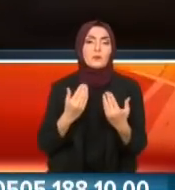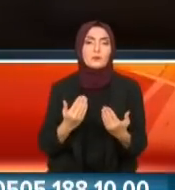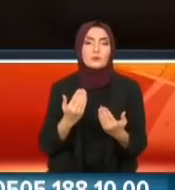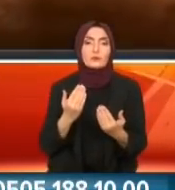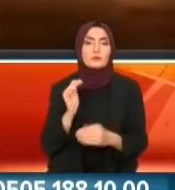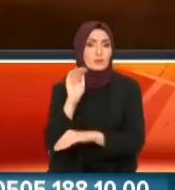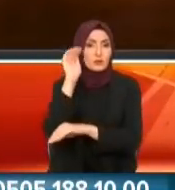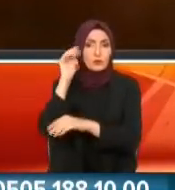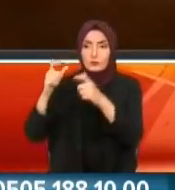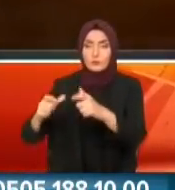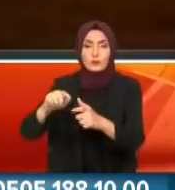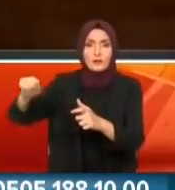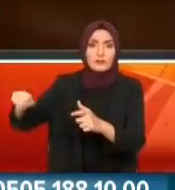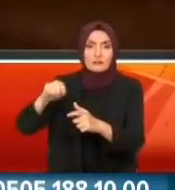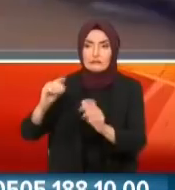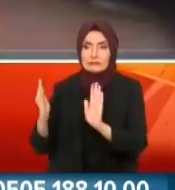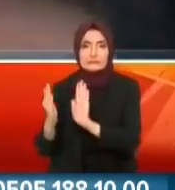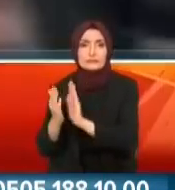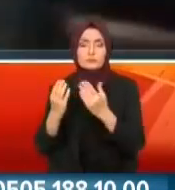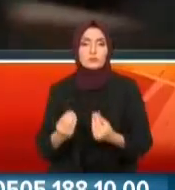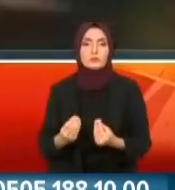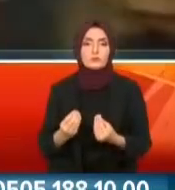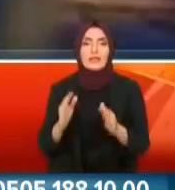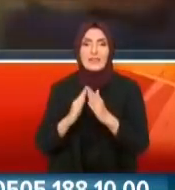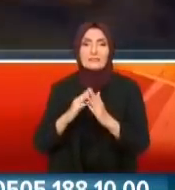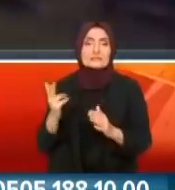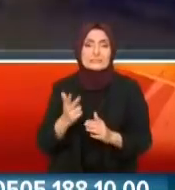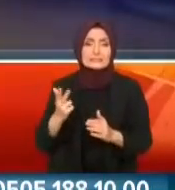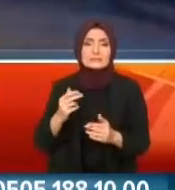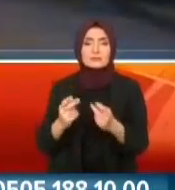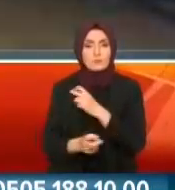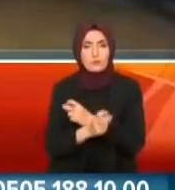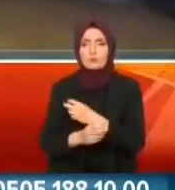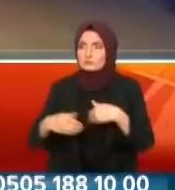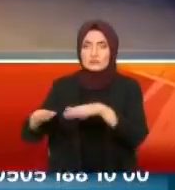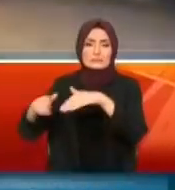korku yaşandı. Endişe etmesen, hiç sakin olun şimdi. Evler hızla tahliye edildi.